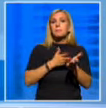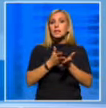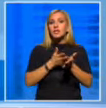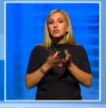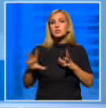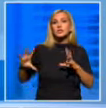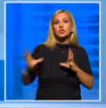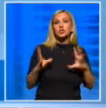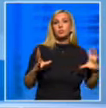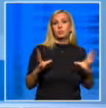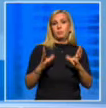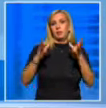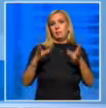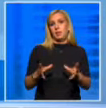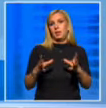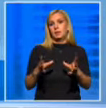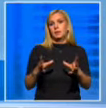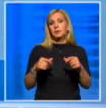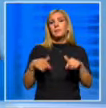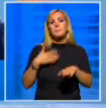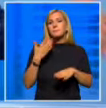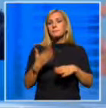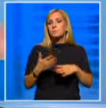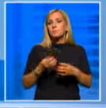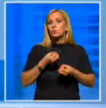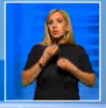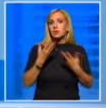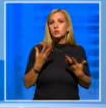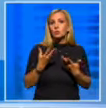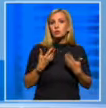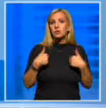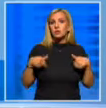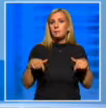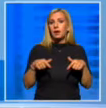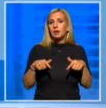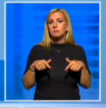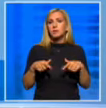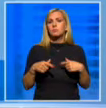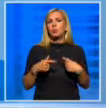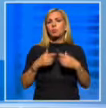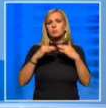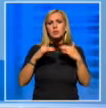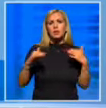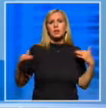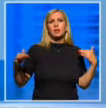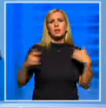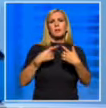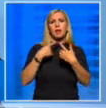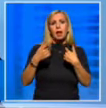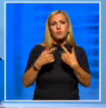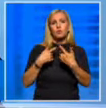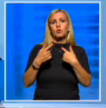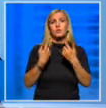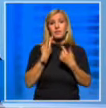сглоби кабинет. В последния случай бяхме доста дълги преговори, повече от две седмици, в които